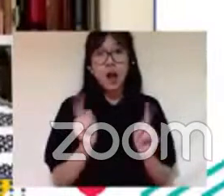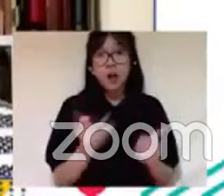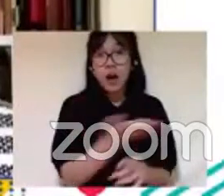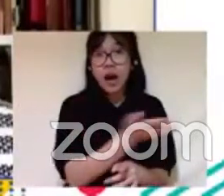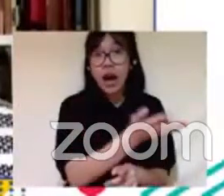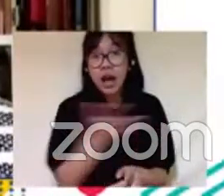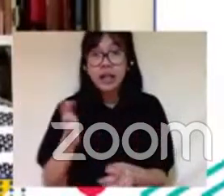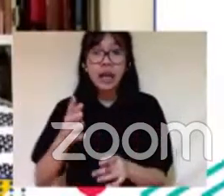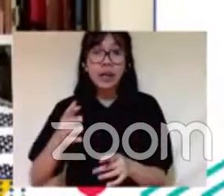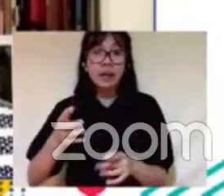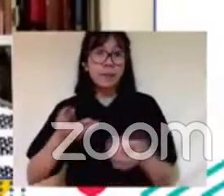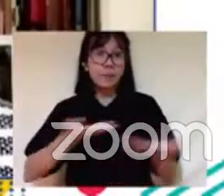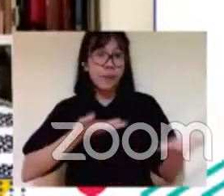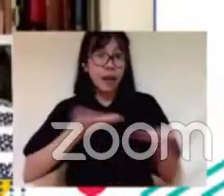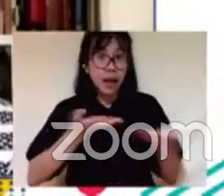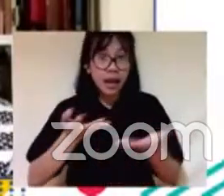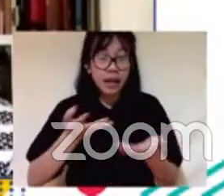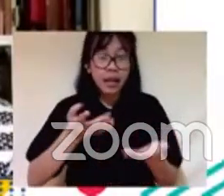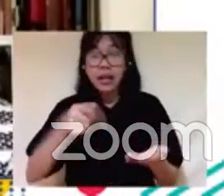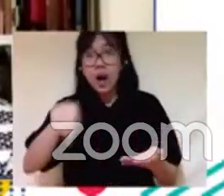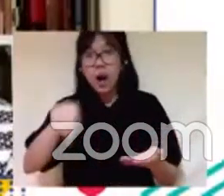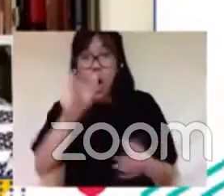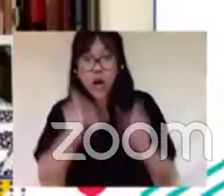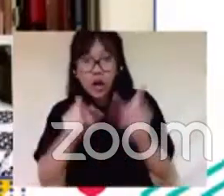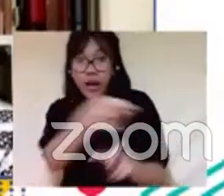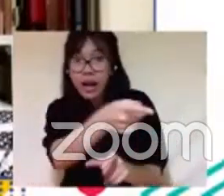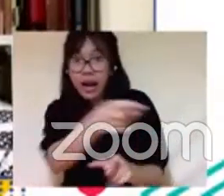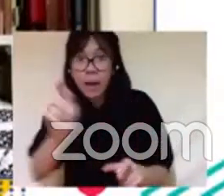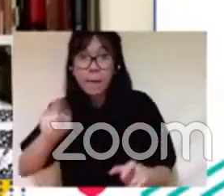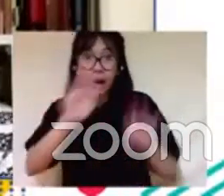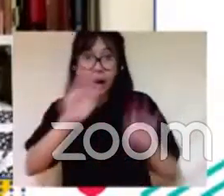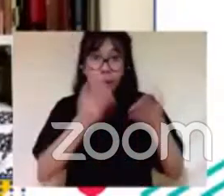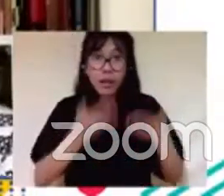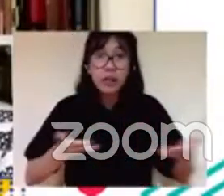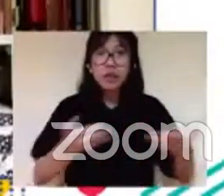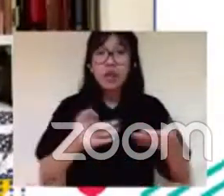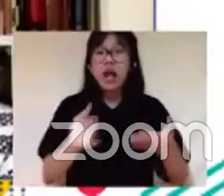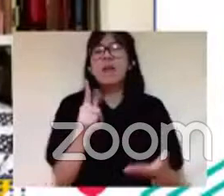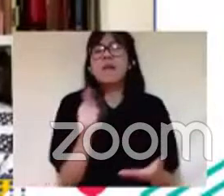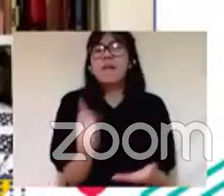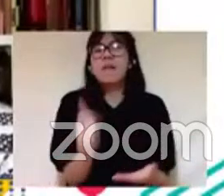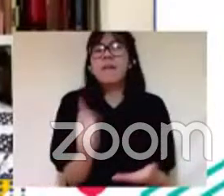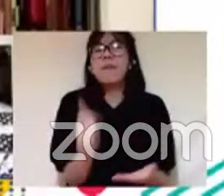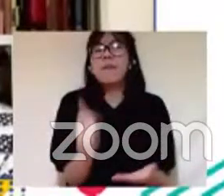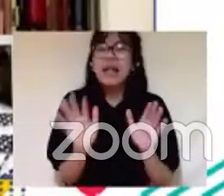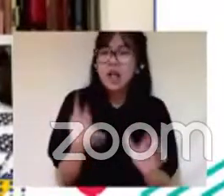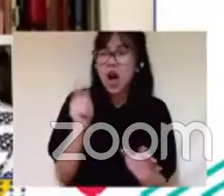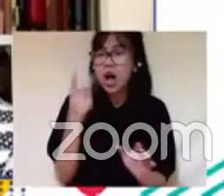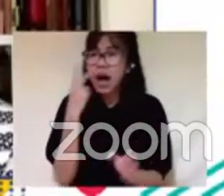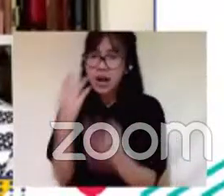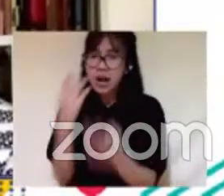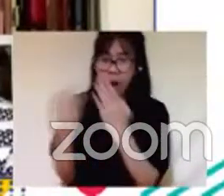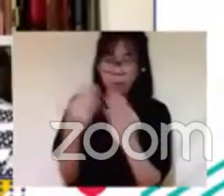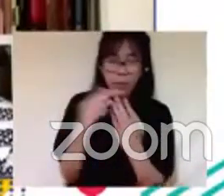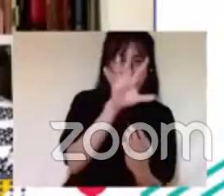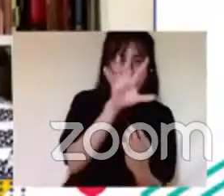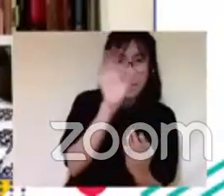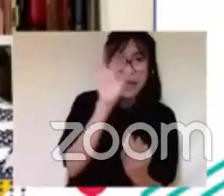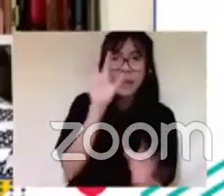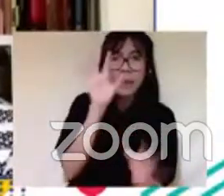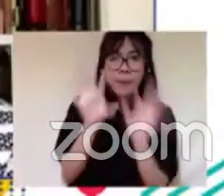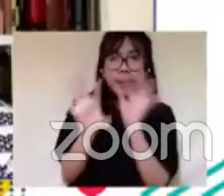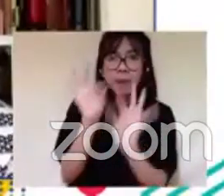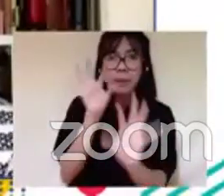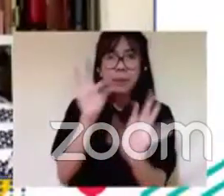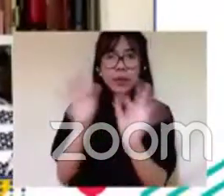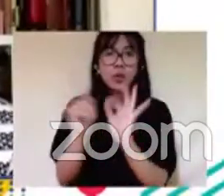dan teman-teman, mungkin ya untuk lebih berhati-hati sekali lagi, sangat selektif dalam menggunakan atau memberikan data